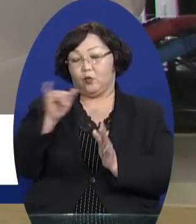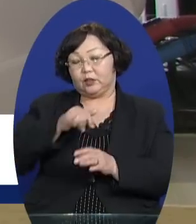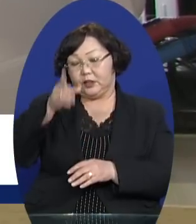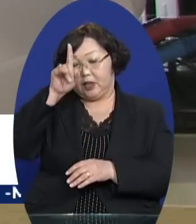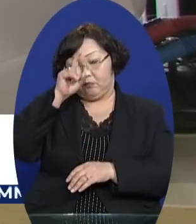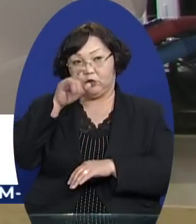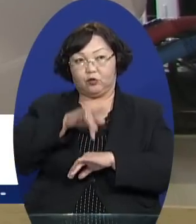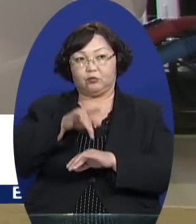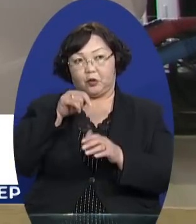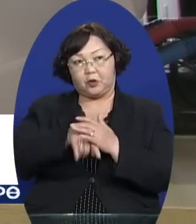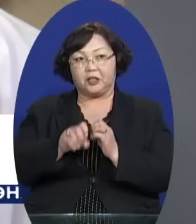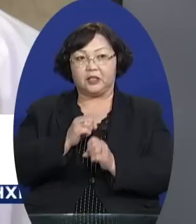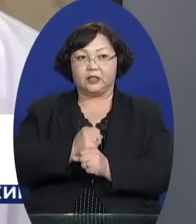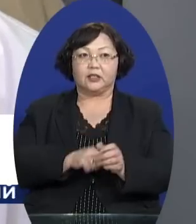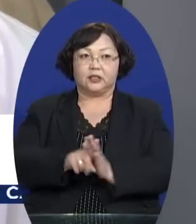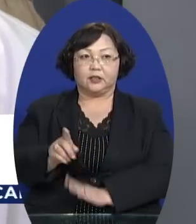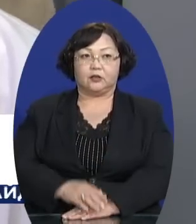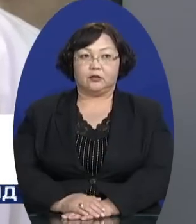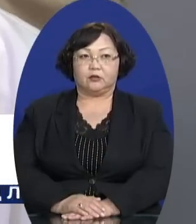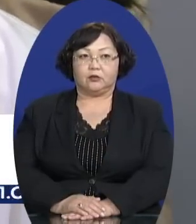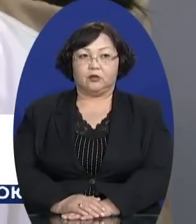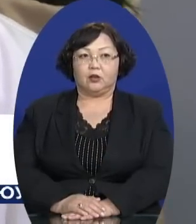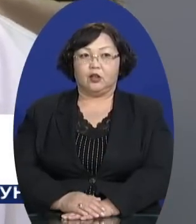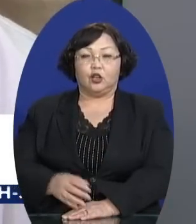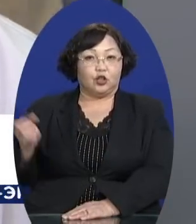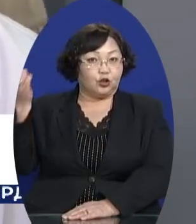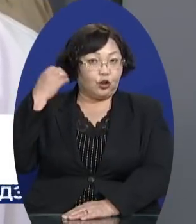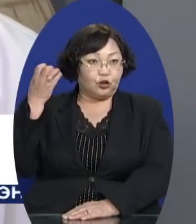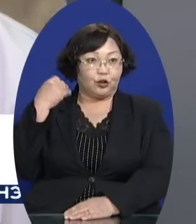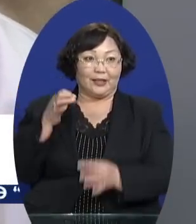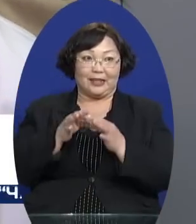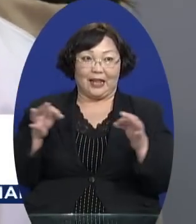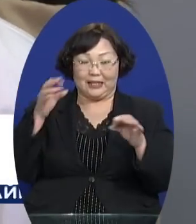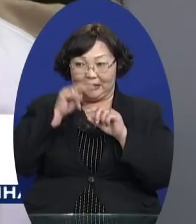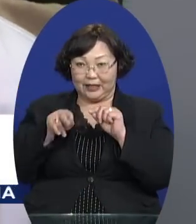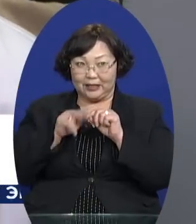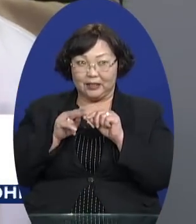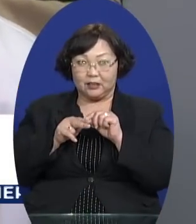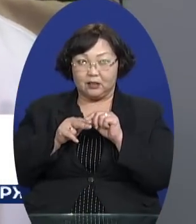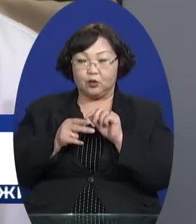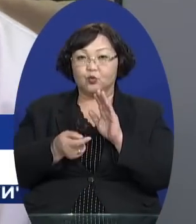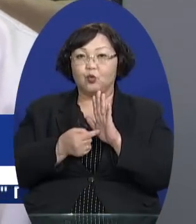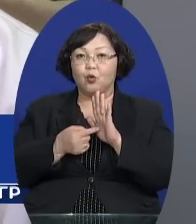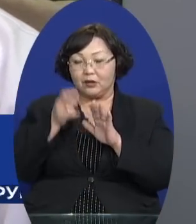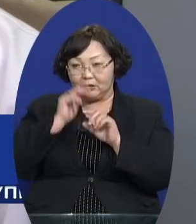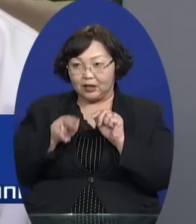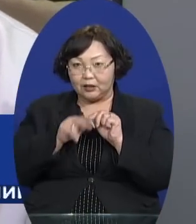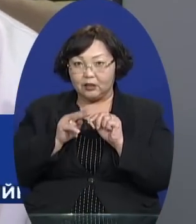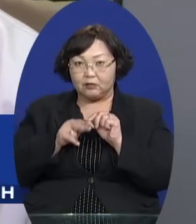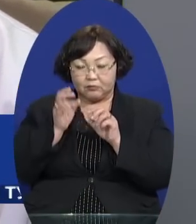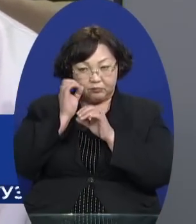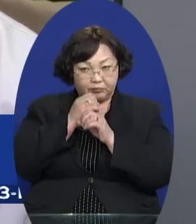төв эмнэлэгт нэвтрүүлжээ. Субъектив сонжиж сонсголын шинжилгээг ерөөхдөө бүгд нь их боломжтой гэсэн үг. За өмнө бид нар бол